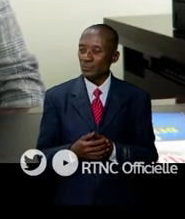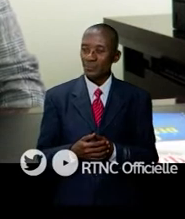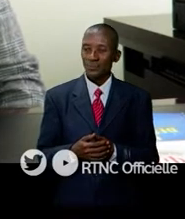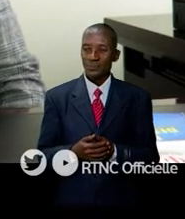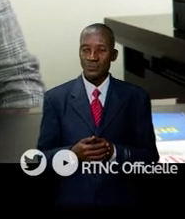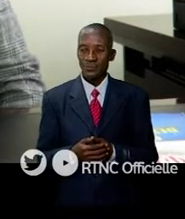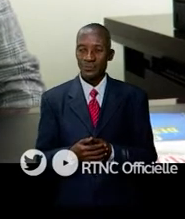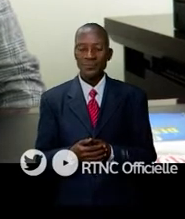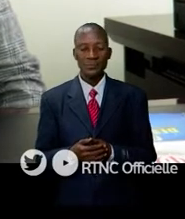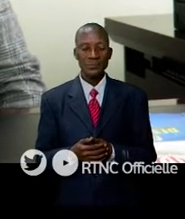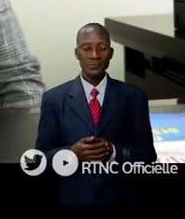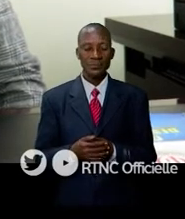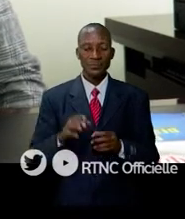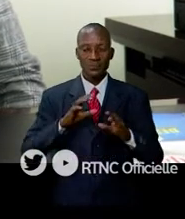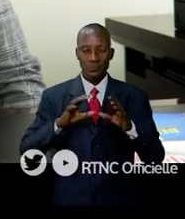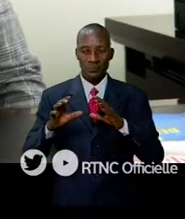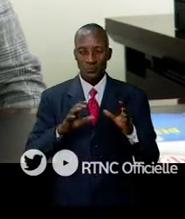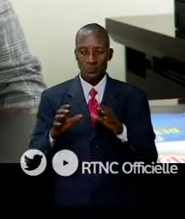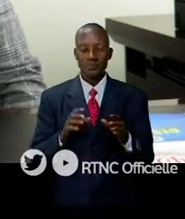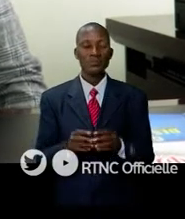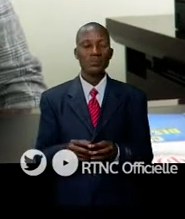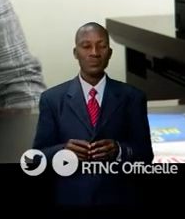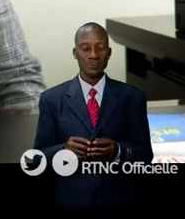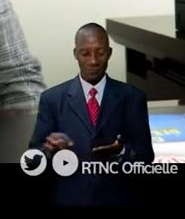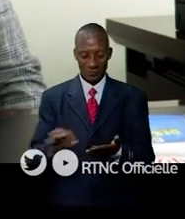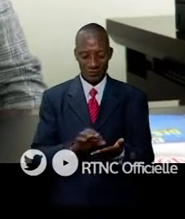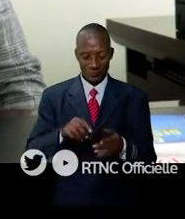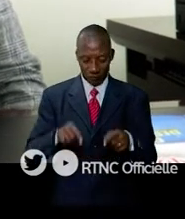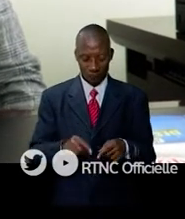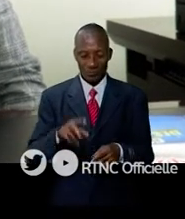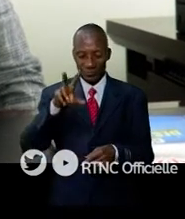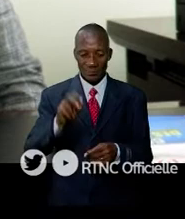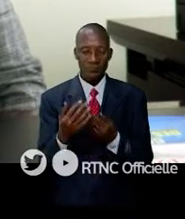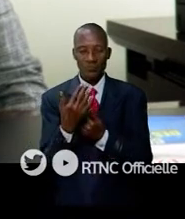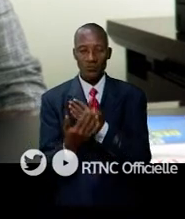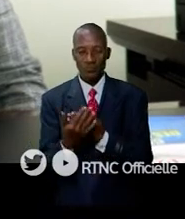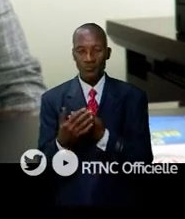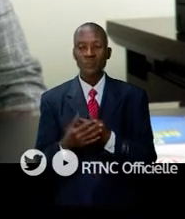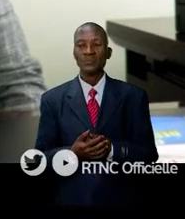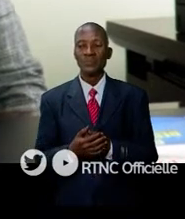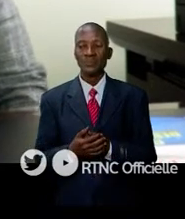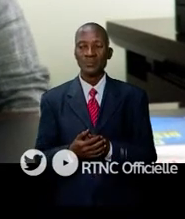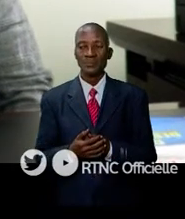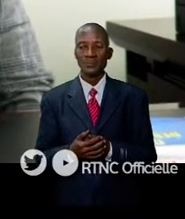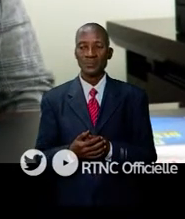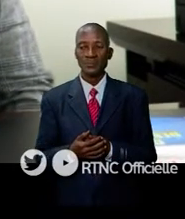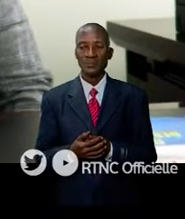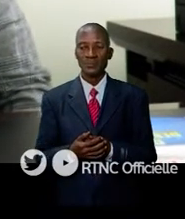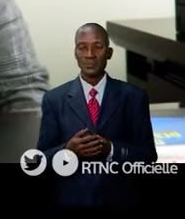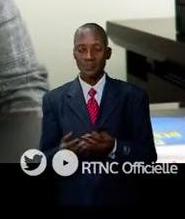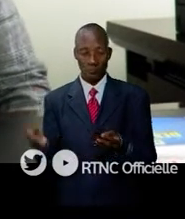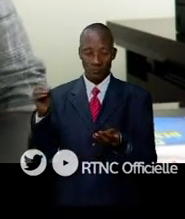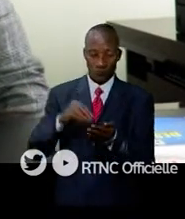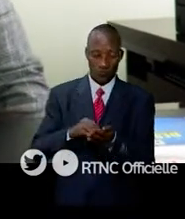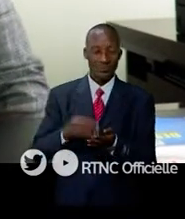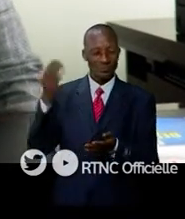fait, ce communiqué qui vient de signer aujourd'hui le 30 juillet vient rapporter celui qu'il a signé en date du